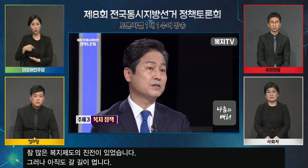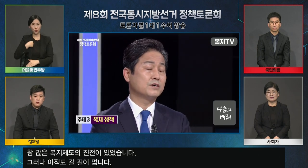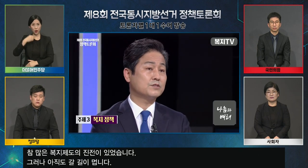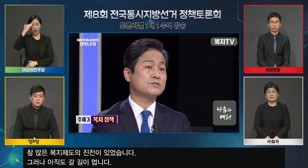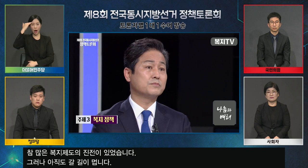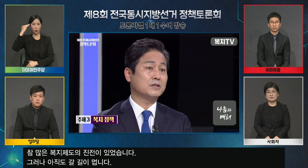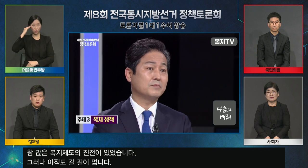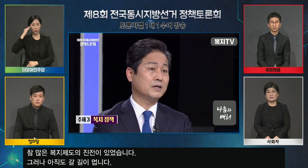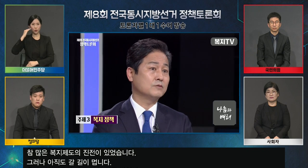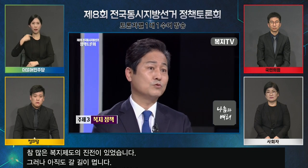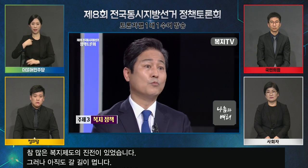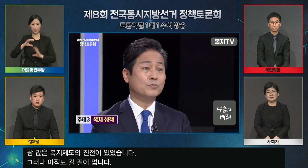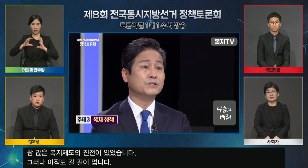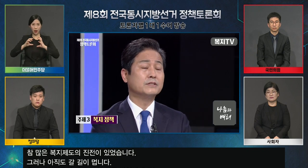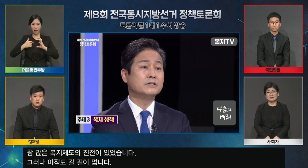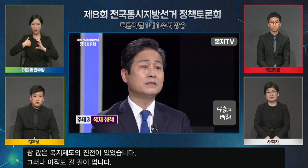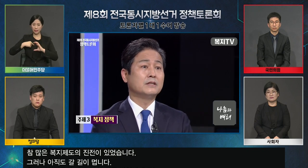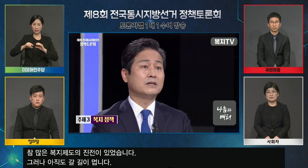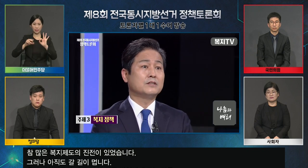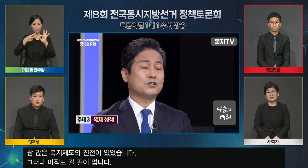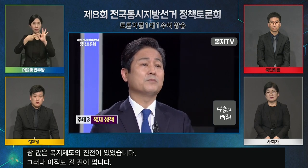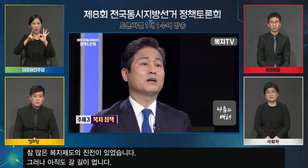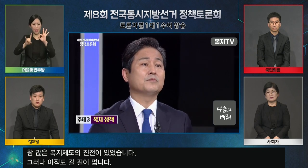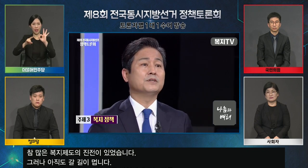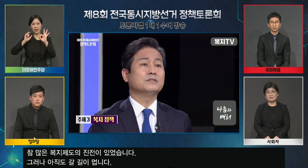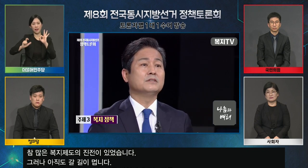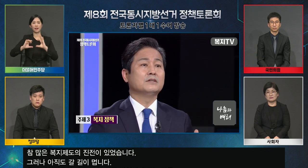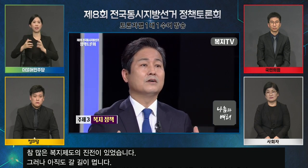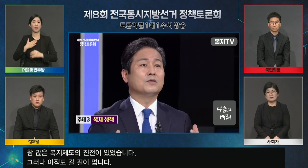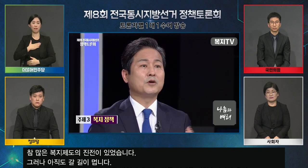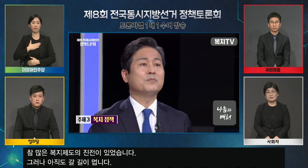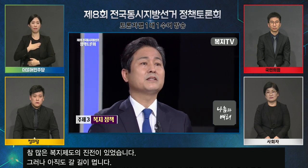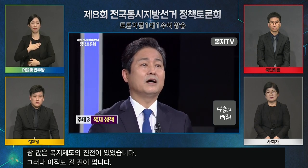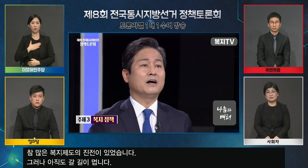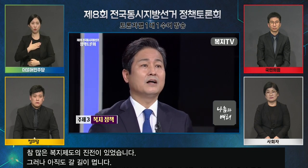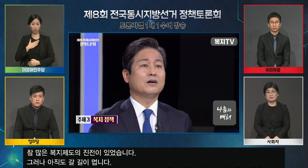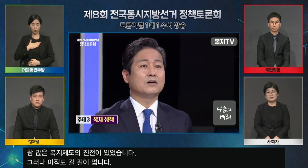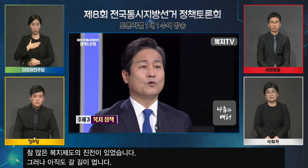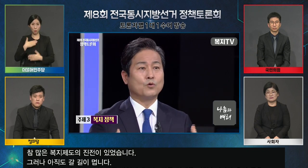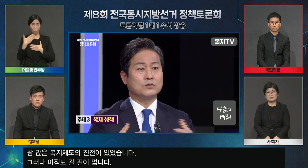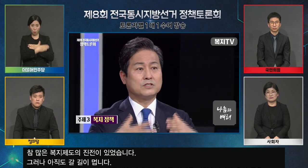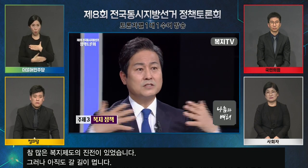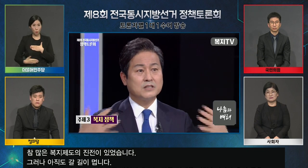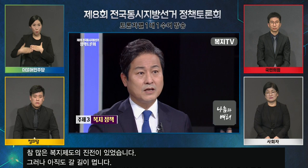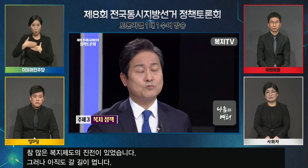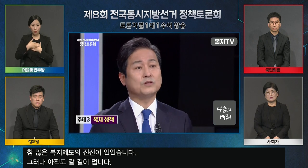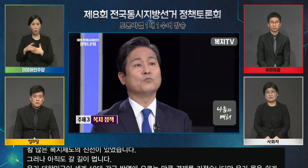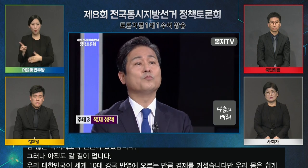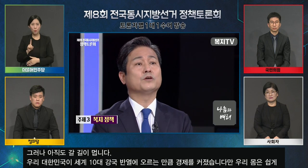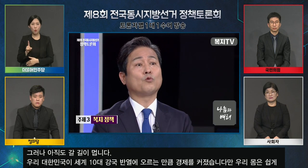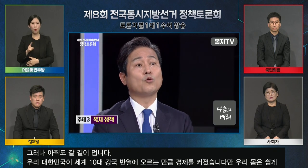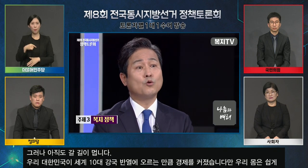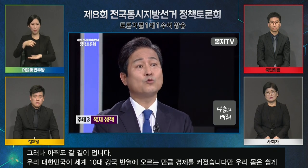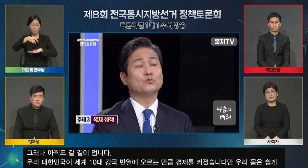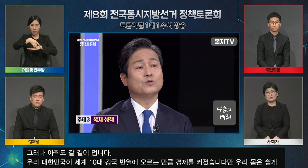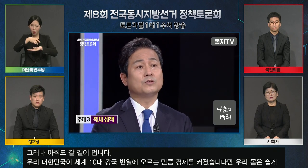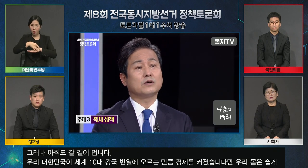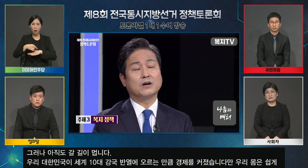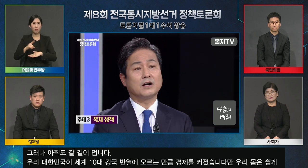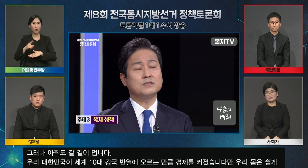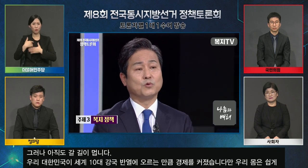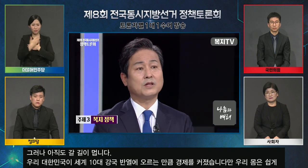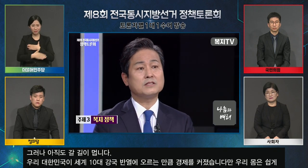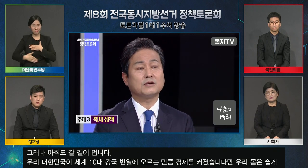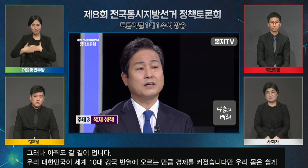만큼 경제는 커졌습니다만 우리 몸은 쉽게 말하면 뼈마디나 전체 우리 몸이 골고루